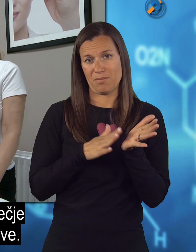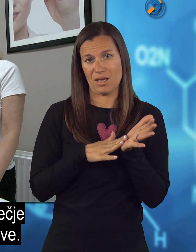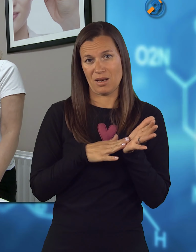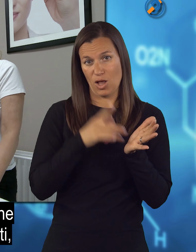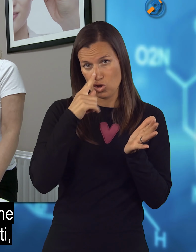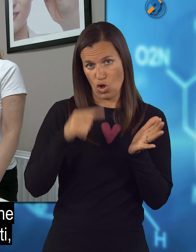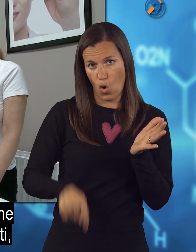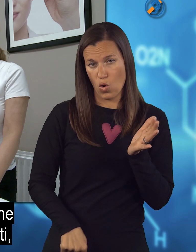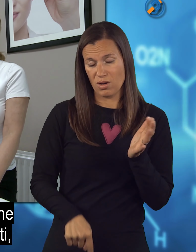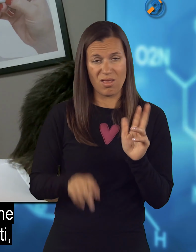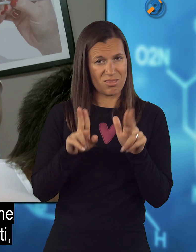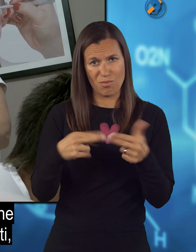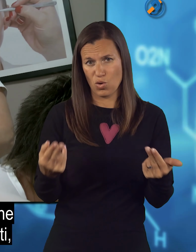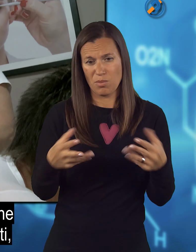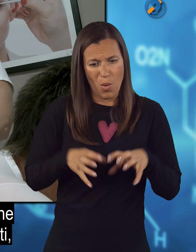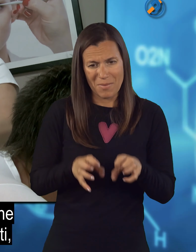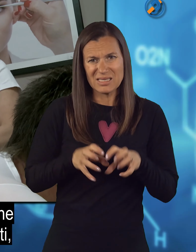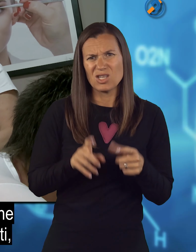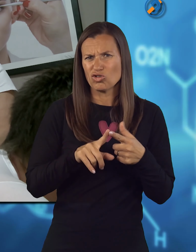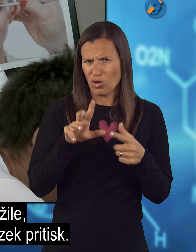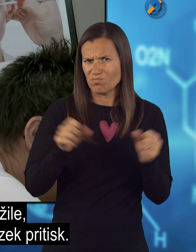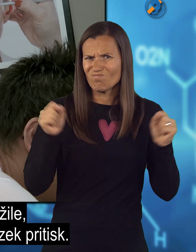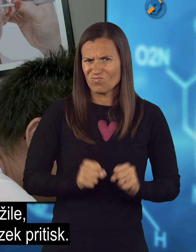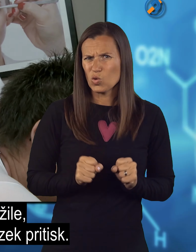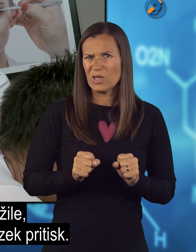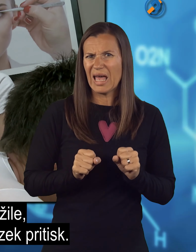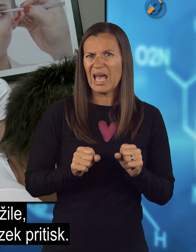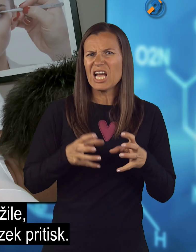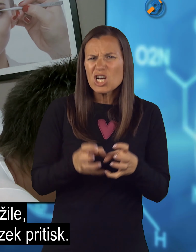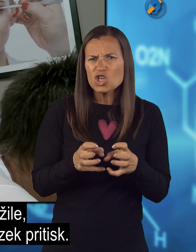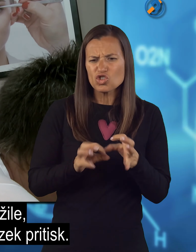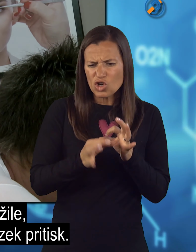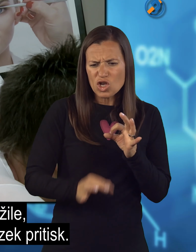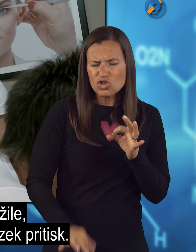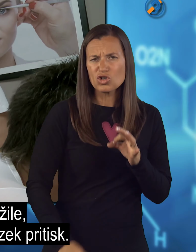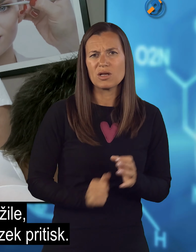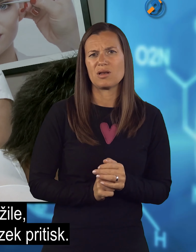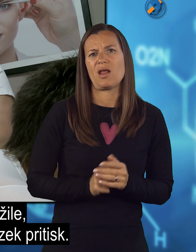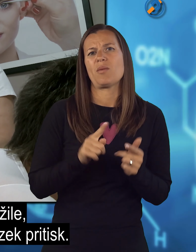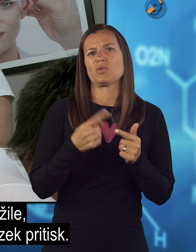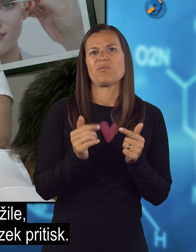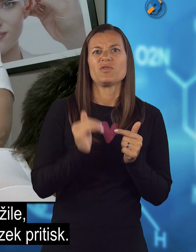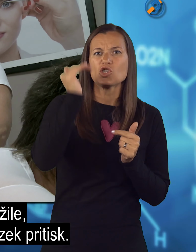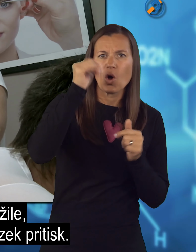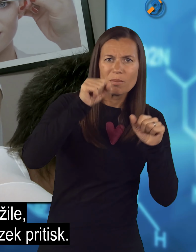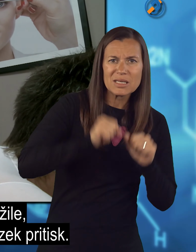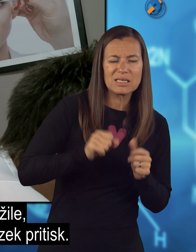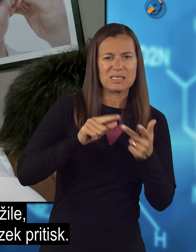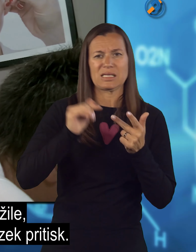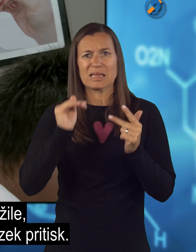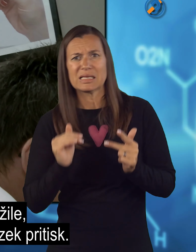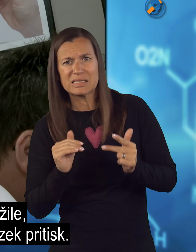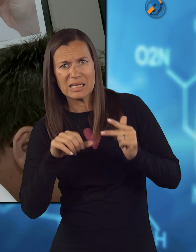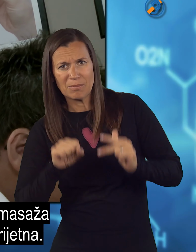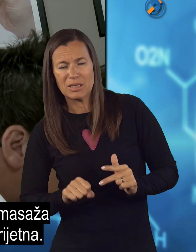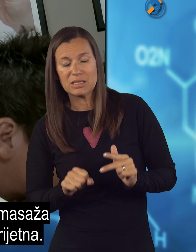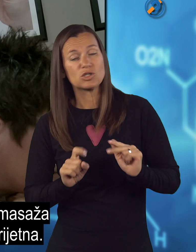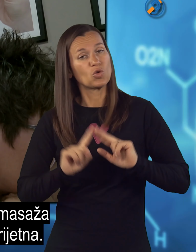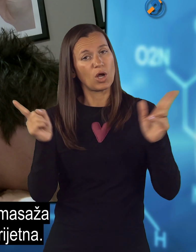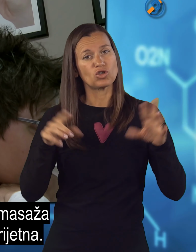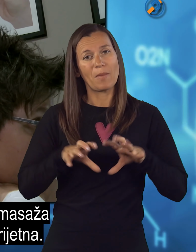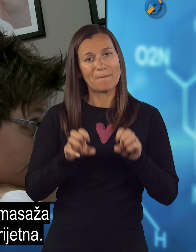težave, naprimer noge ne moremo masirati, če so hude krčne žile, poseben visok pritisk, nizek pritisk. Drugače